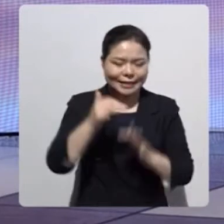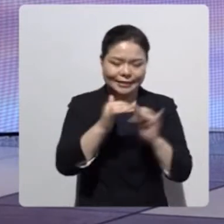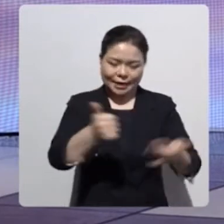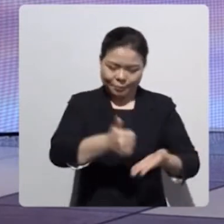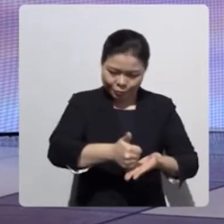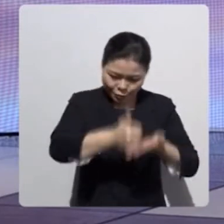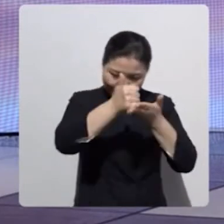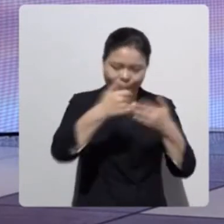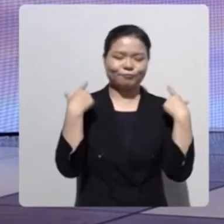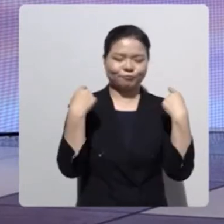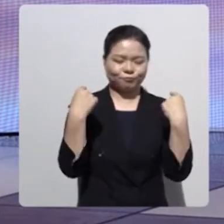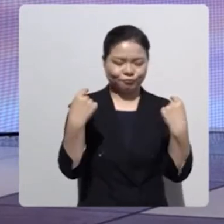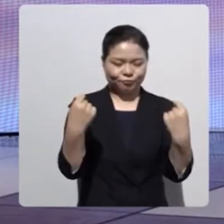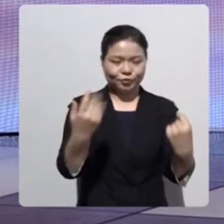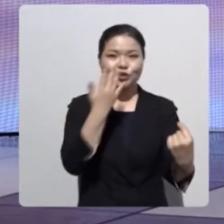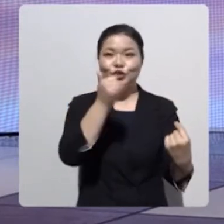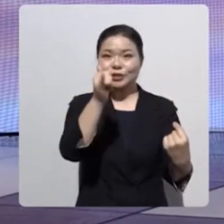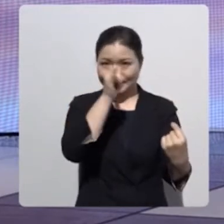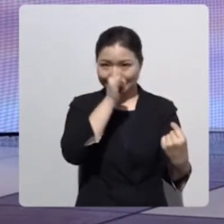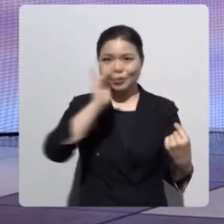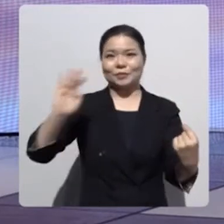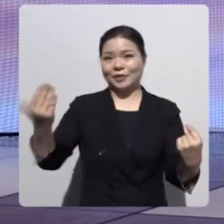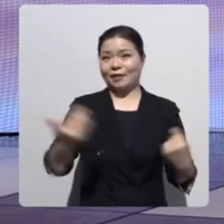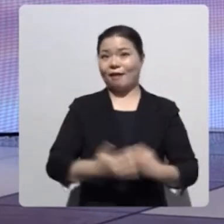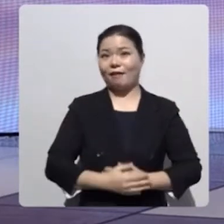존엄을 유지할 수 있는 생활을 누릴 수 있어야 합니다.